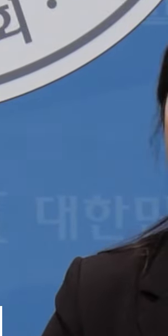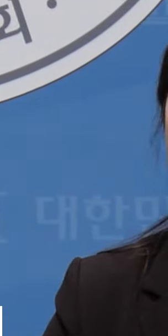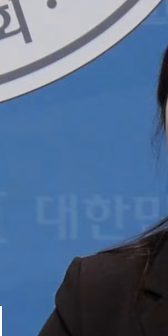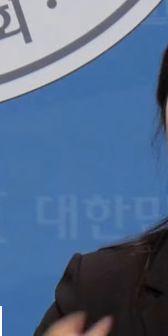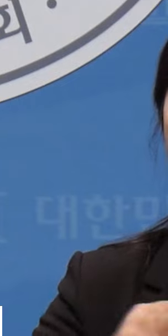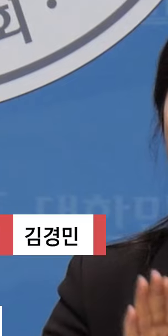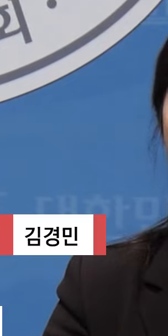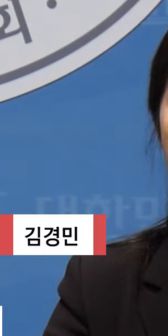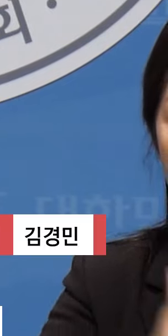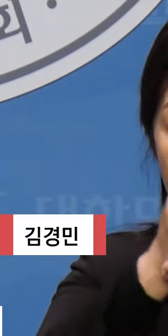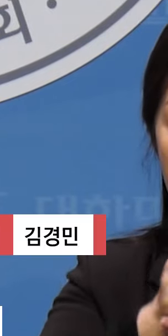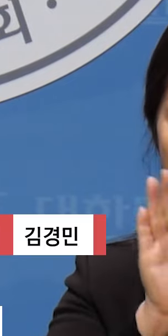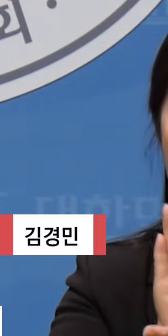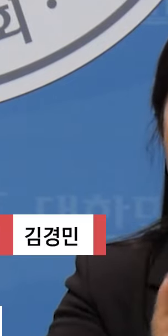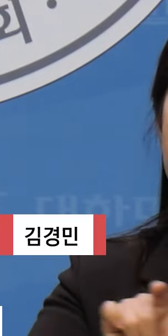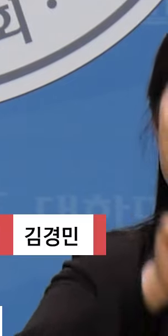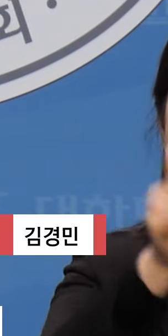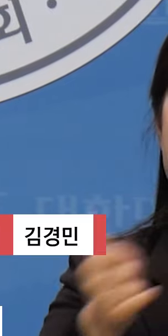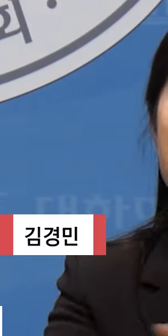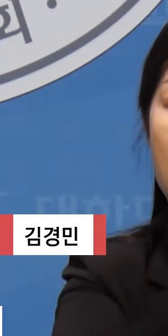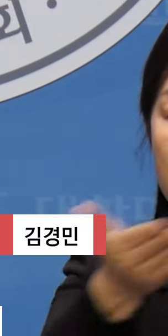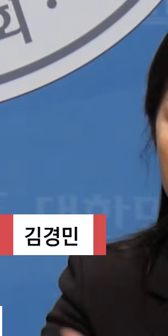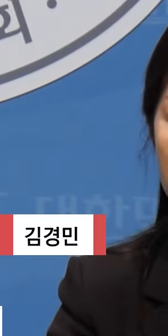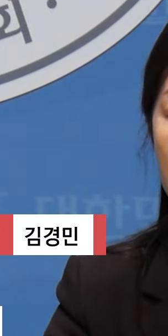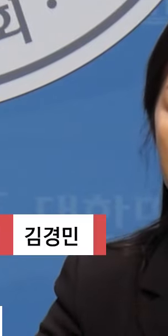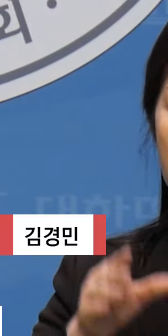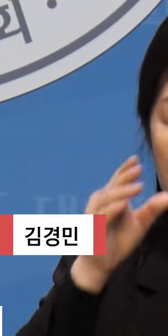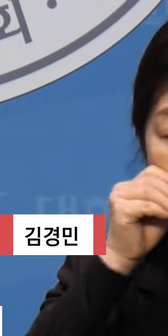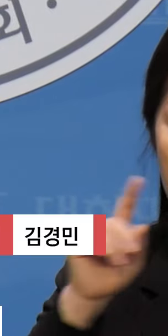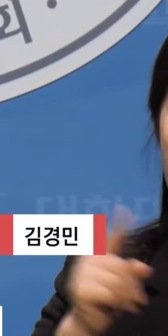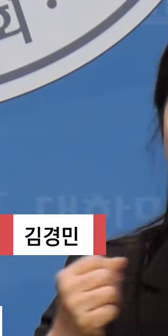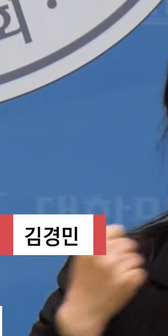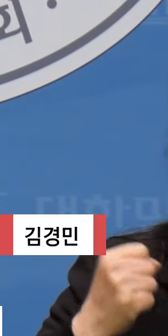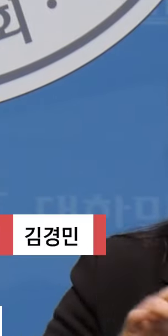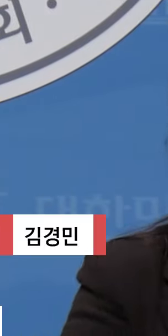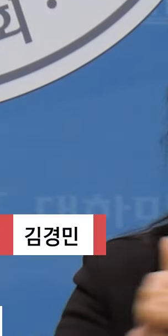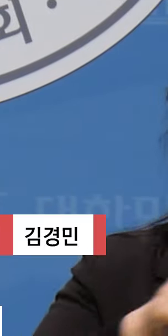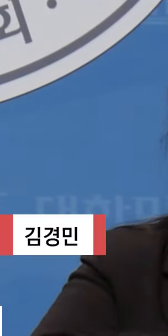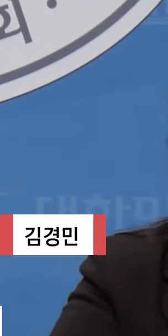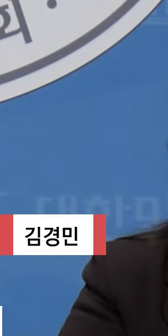여러분, 제발 어떤 힘도 민심을